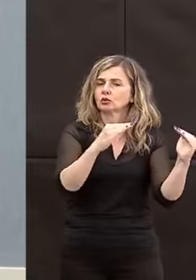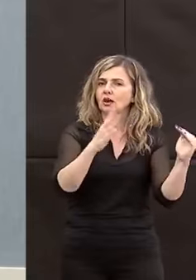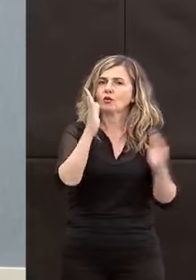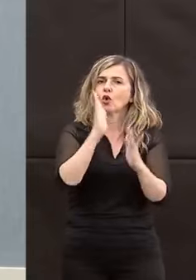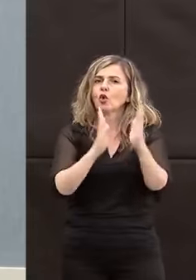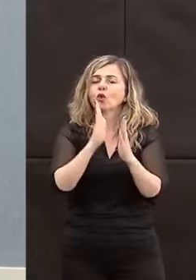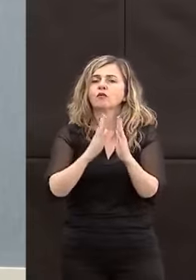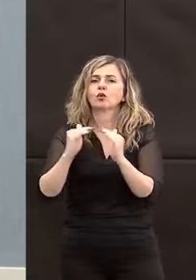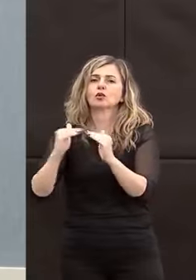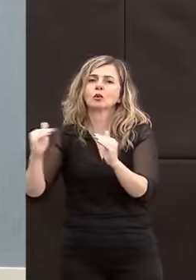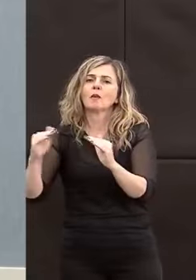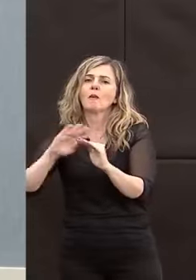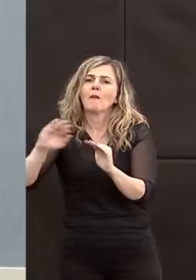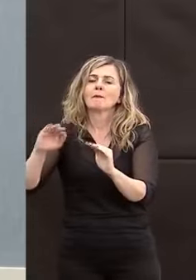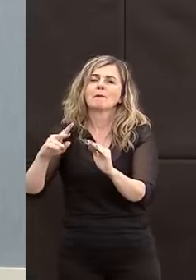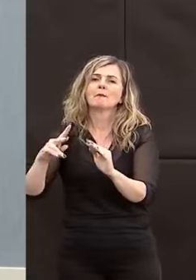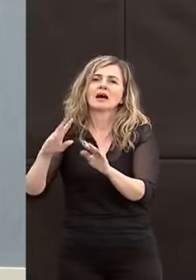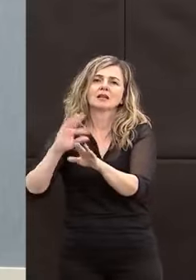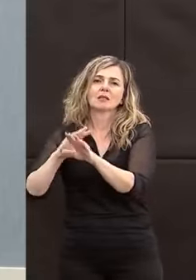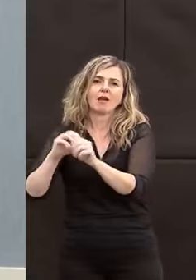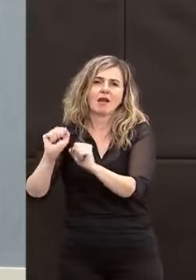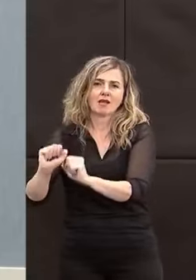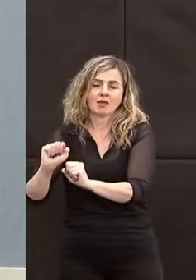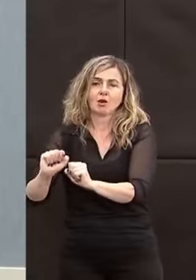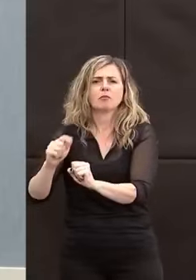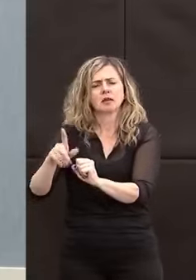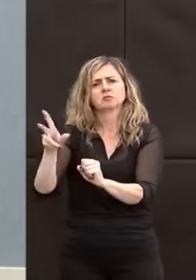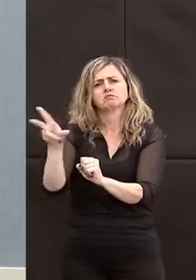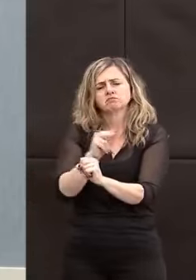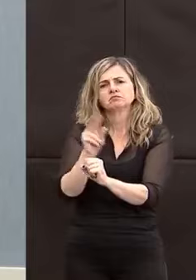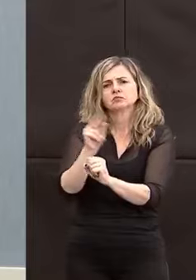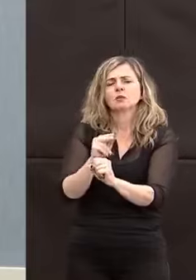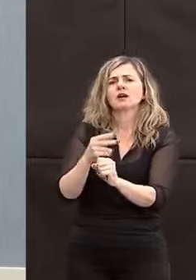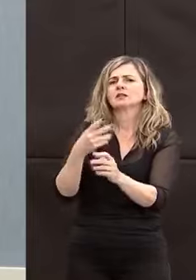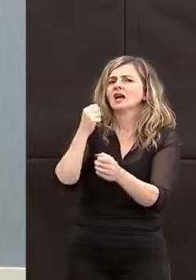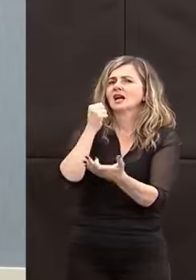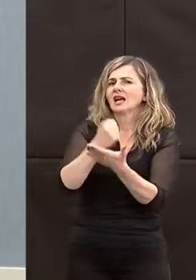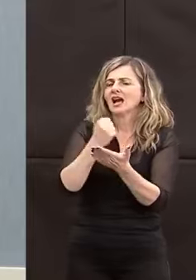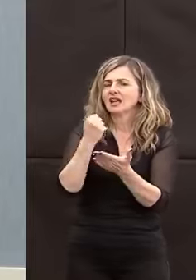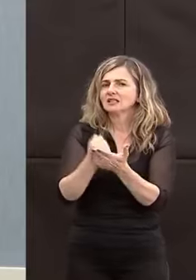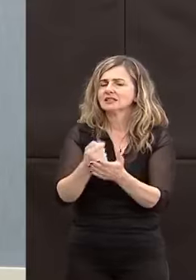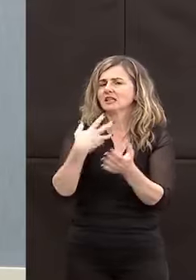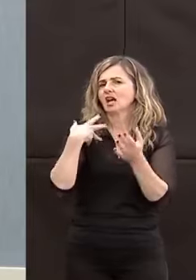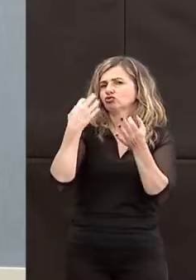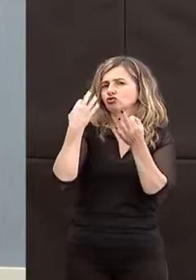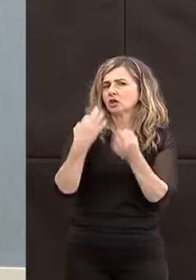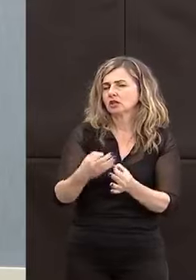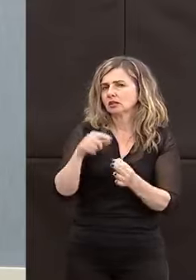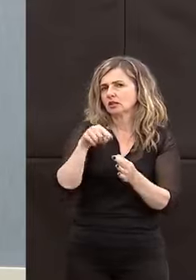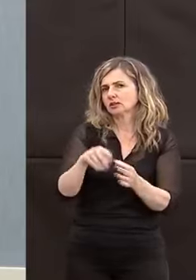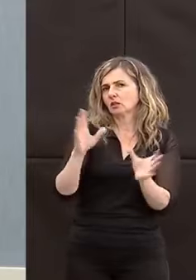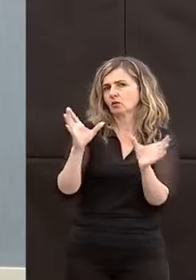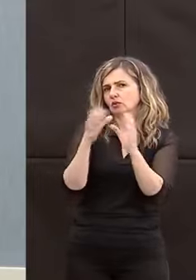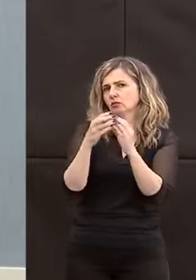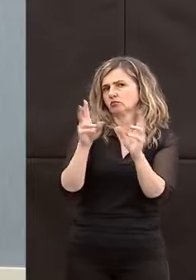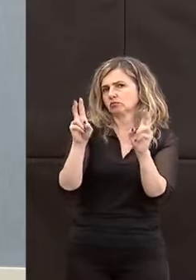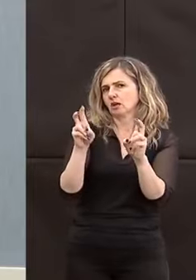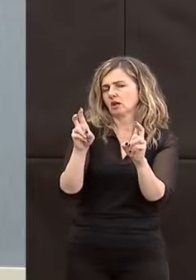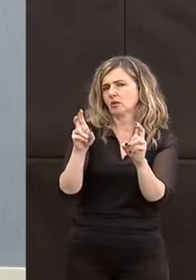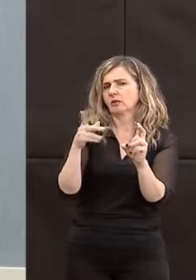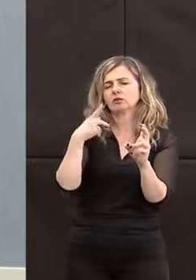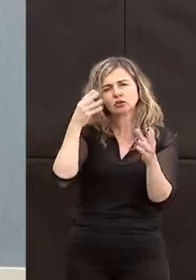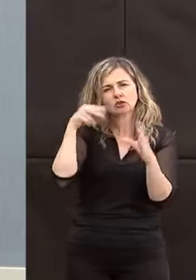sanitaria per poter avere delle ulteriori garanzie delle ulteriori certezze proprio in quest'ambito venendo proprio nel